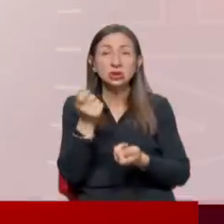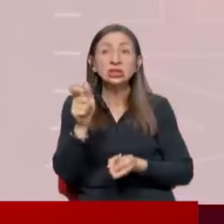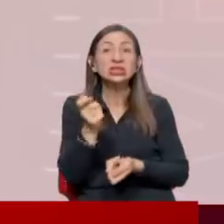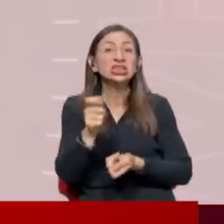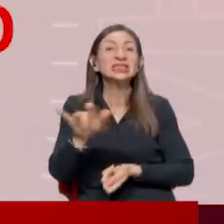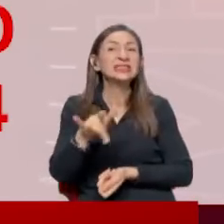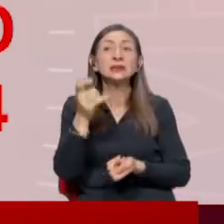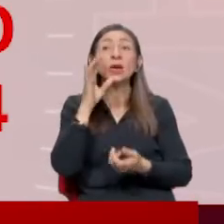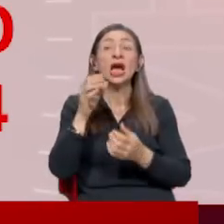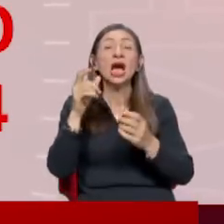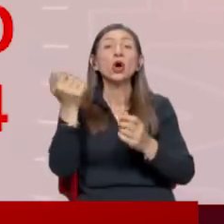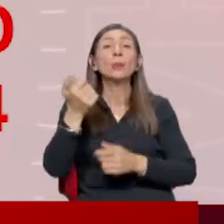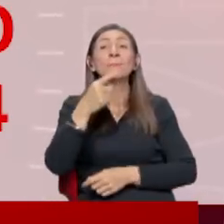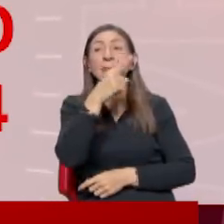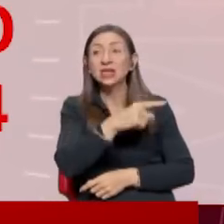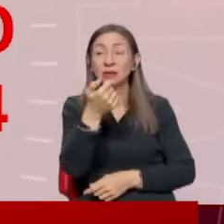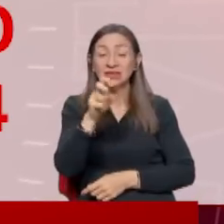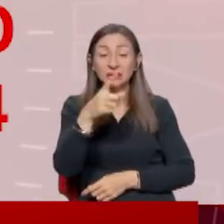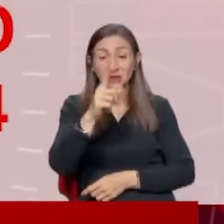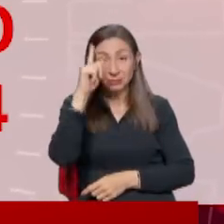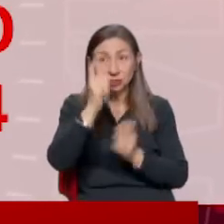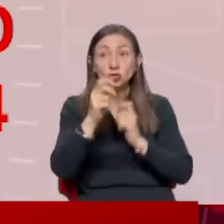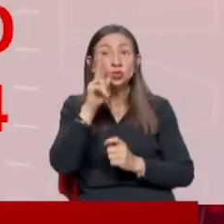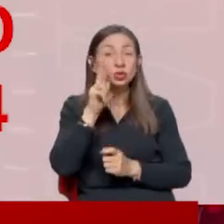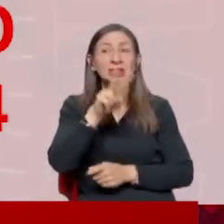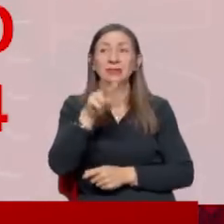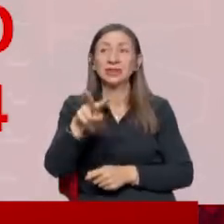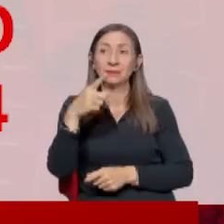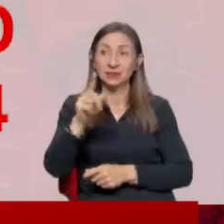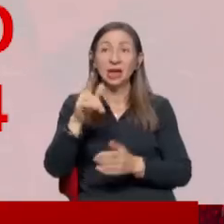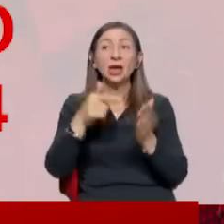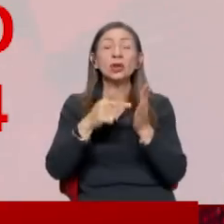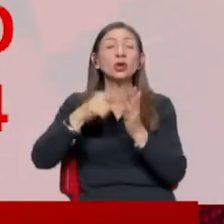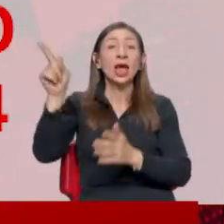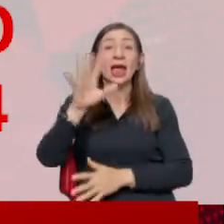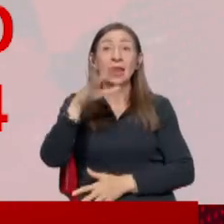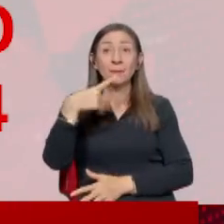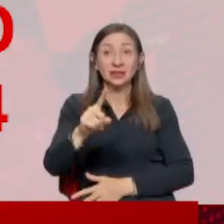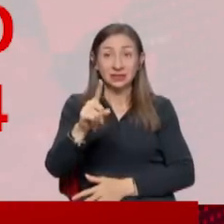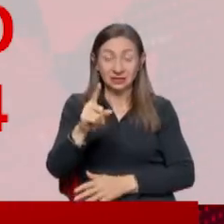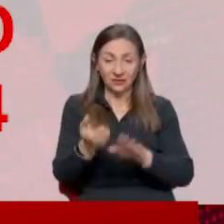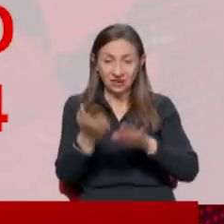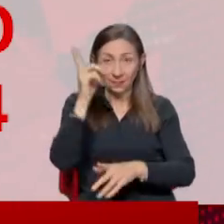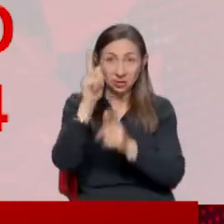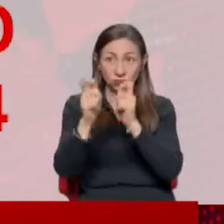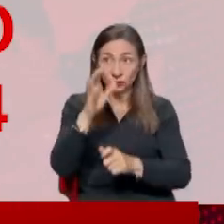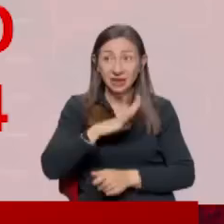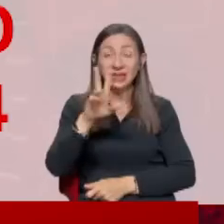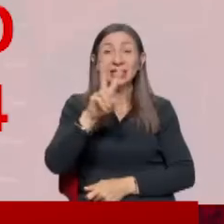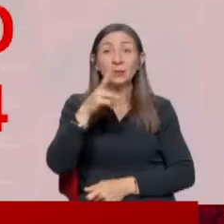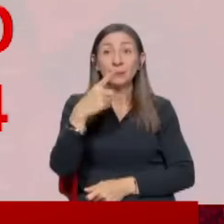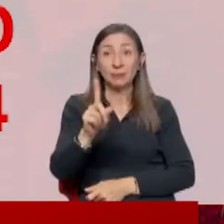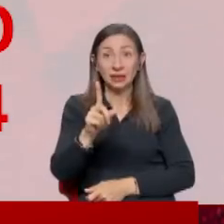Osman Paşa'da 68 bin talep olmuş. Sonuçlanan 22 bin. Kadıköy'de 50 bin üzeri bir talep var. 20